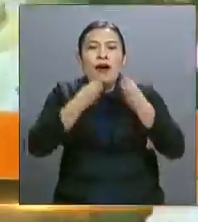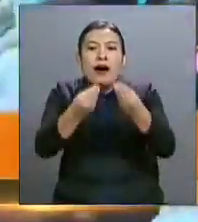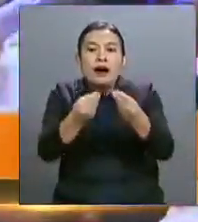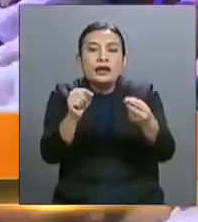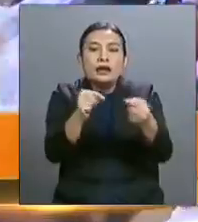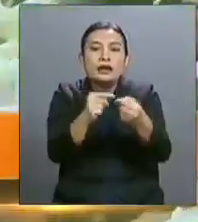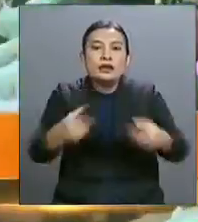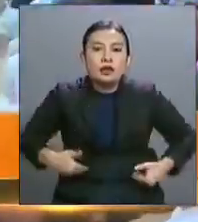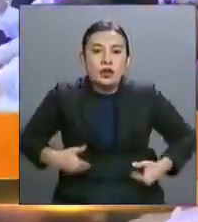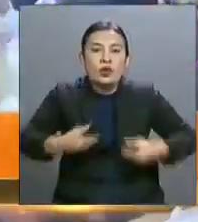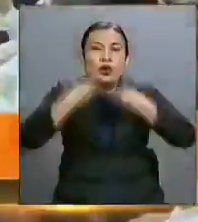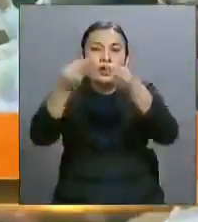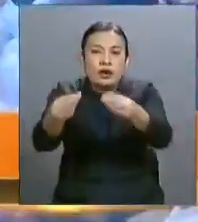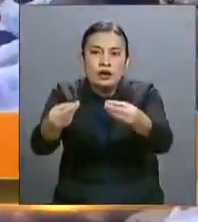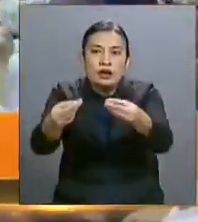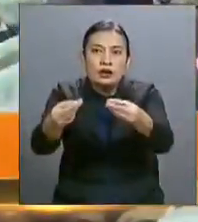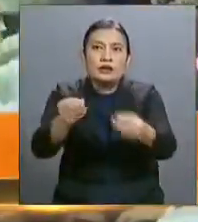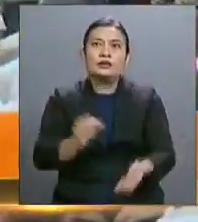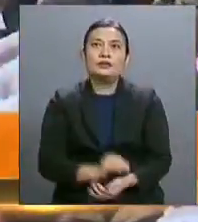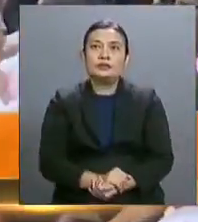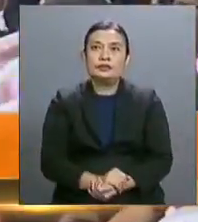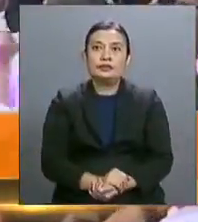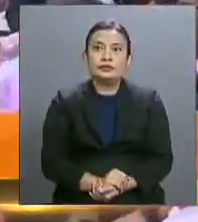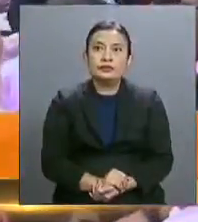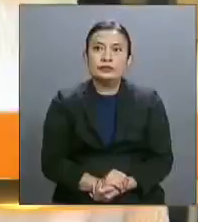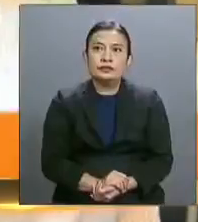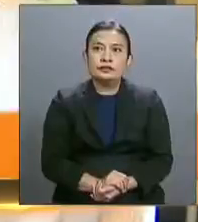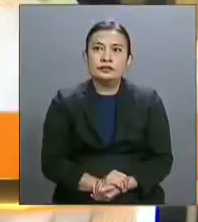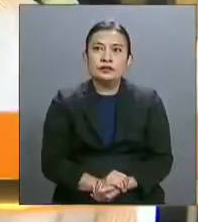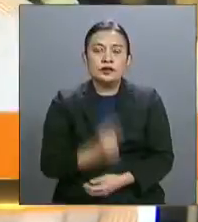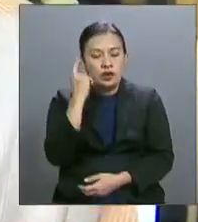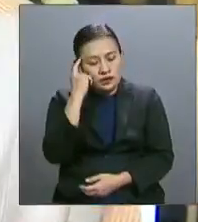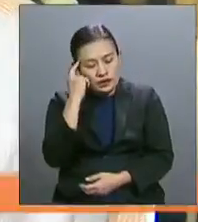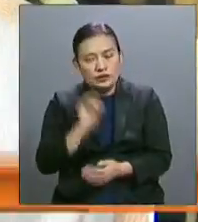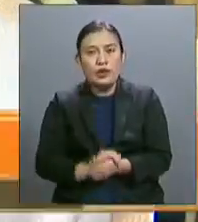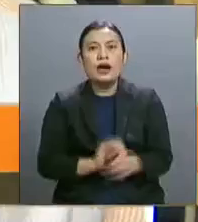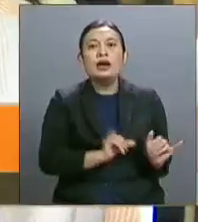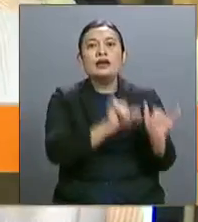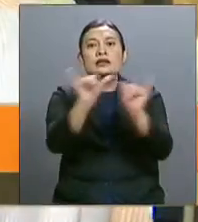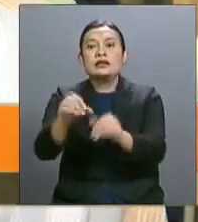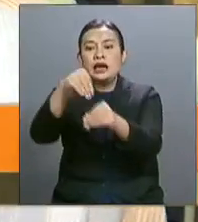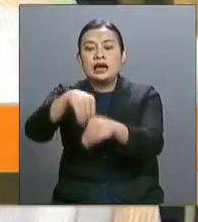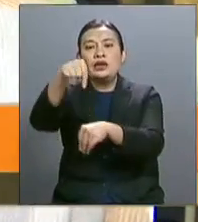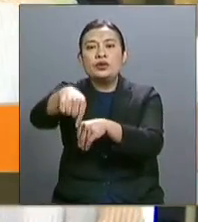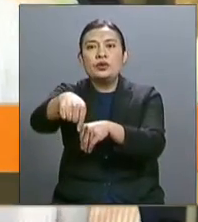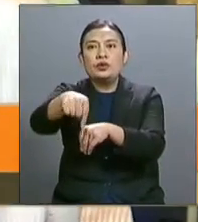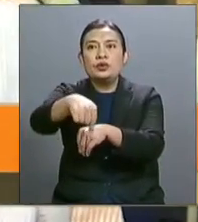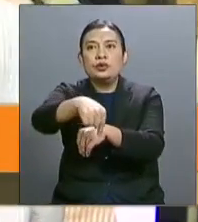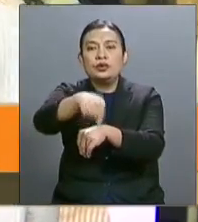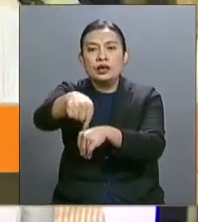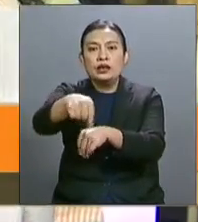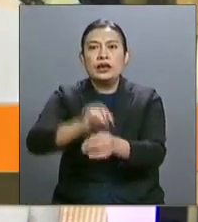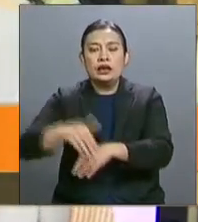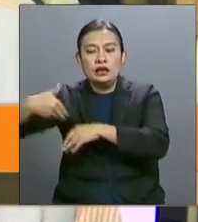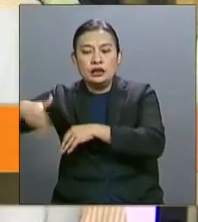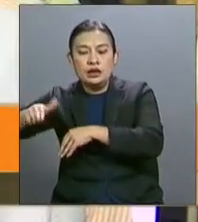ครั้ง ก็คิดไว้เขาคิดไว้กันอยู่ว่าจะย้ายเข้าไปข้างในหรือยังอยู่ข้างนอกอยู่จังหวะฝนจะหยุดแต่ที่คุ